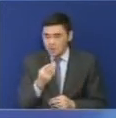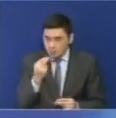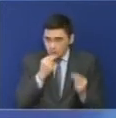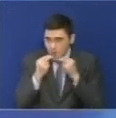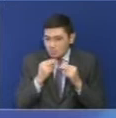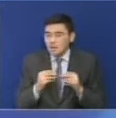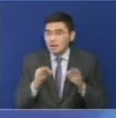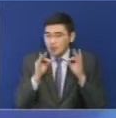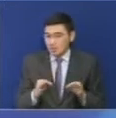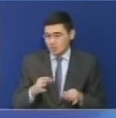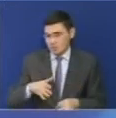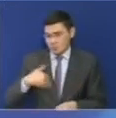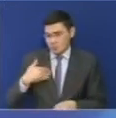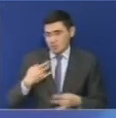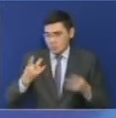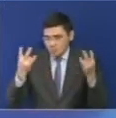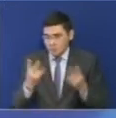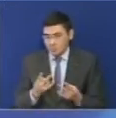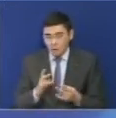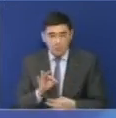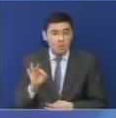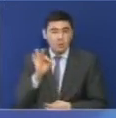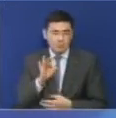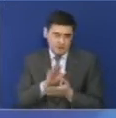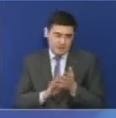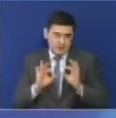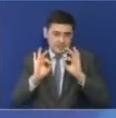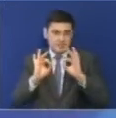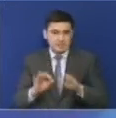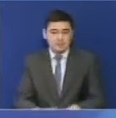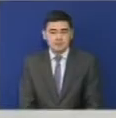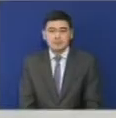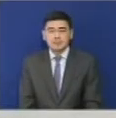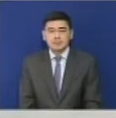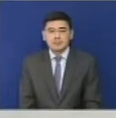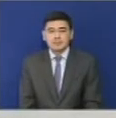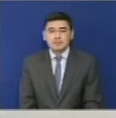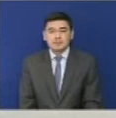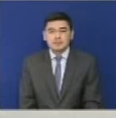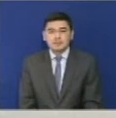зиян тигізбей қалай тамақтануға болатындығы туралы келесі бейне материалымызда.